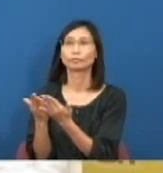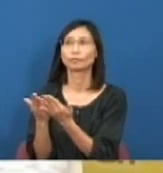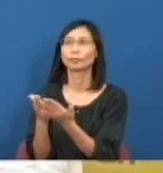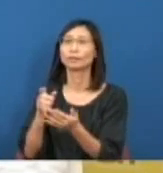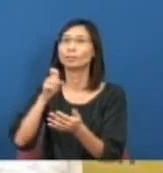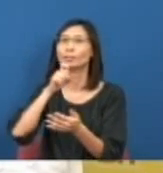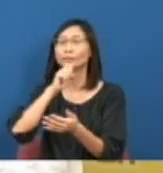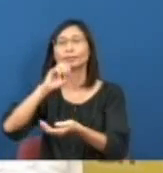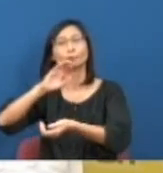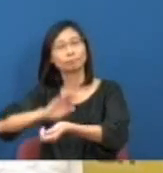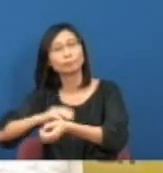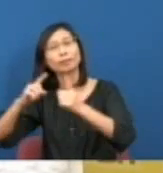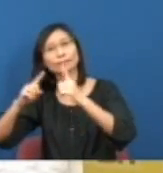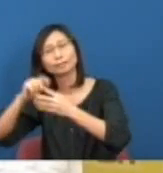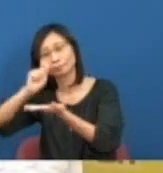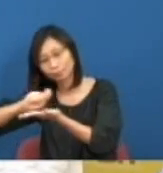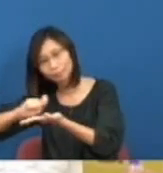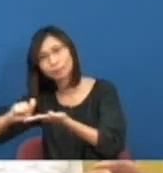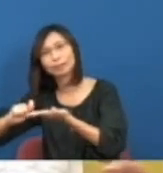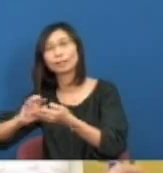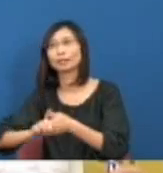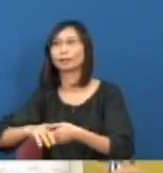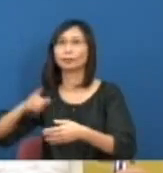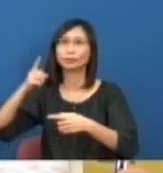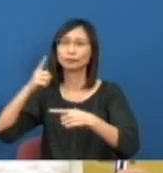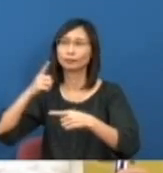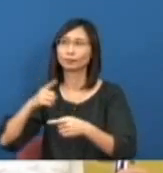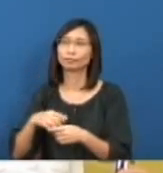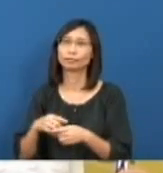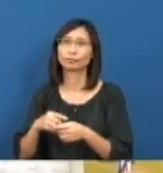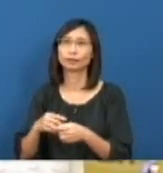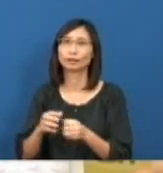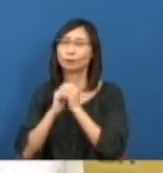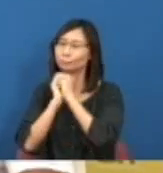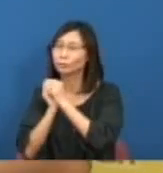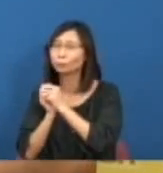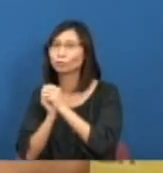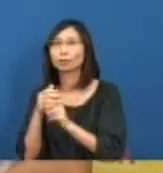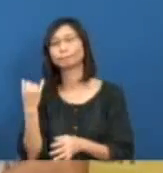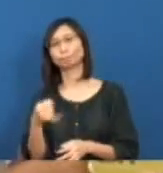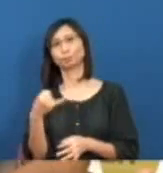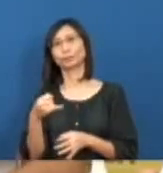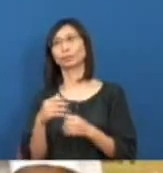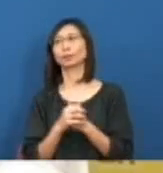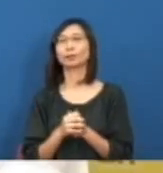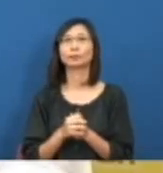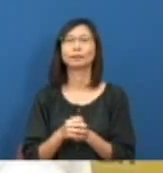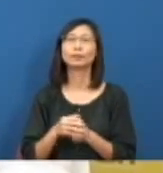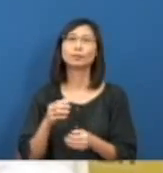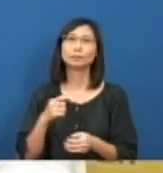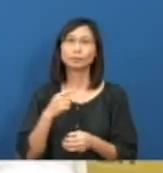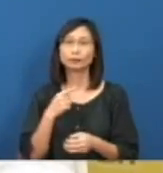有病嘅人去做嘅時候咧，當然係不能夠強求就係話佢去博引旁徵啊，或者